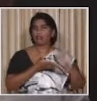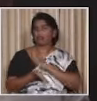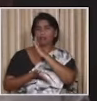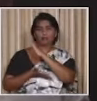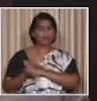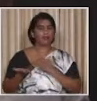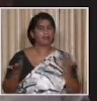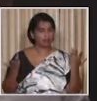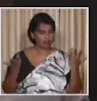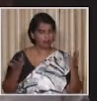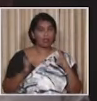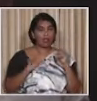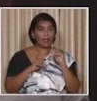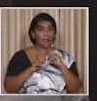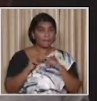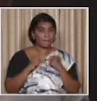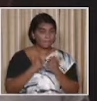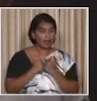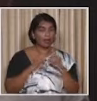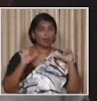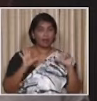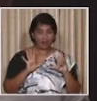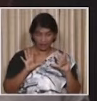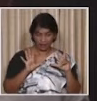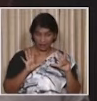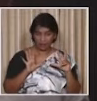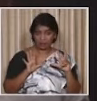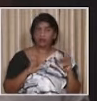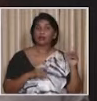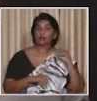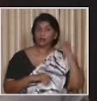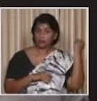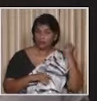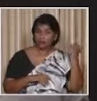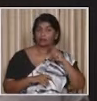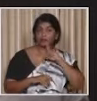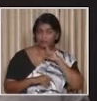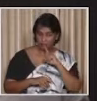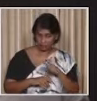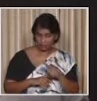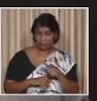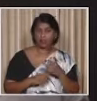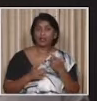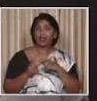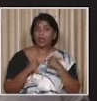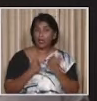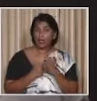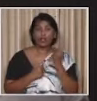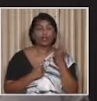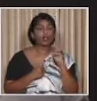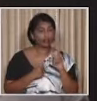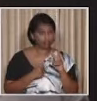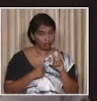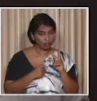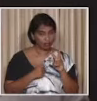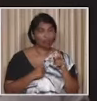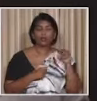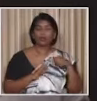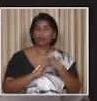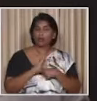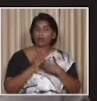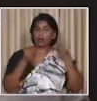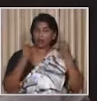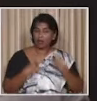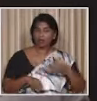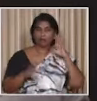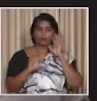නැහැ. හැබැයි අප්‍රේල් 8 වෙනි අප්‍රේල් 8 වෙනිදා ඒ කතාව කරනකොට අප්‍රේල් 12 වෙනිදා මේ රට බංකොලොත්